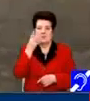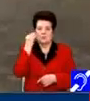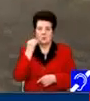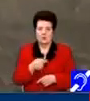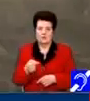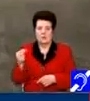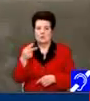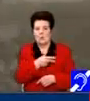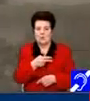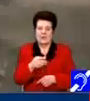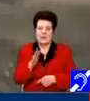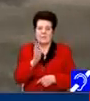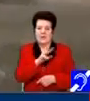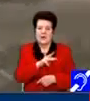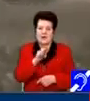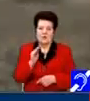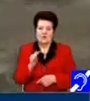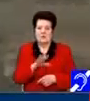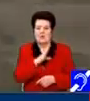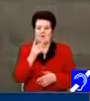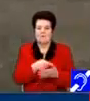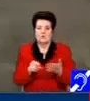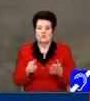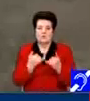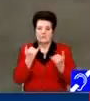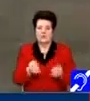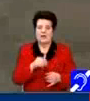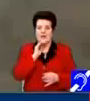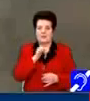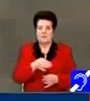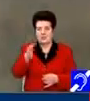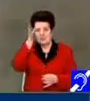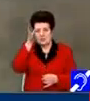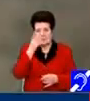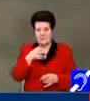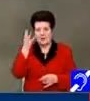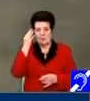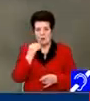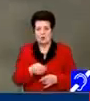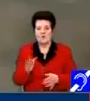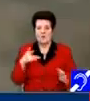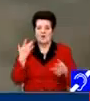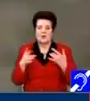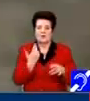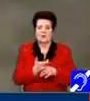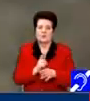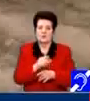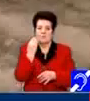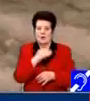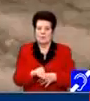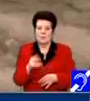În anul 2000, Mihai Voluntir a fost desemnat de către Academia de Științe a Moldovei cel mai bun actor al secolului 20